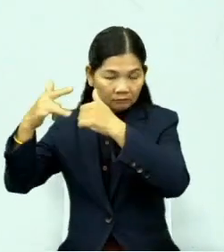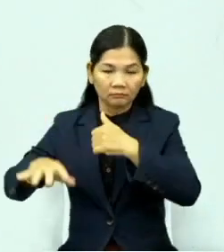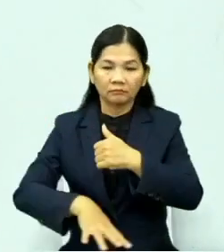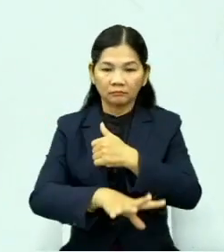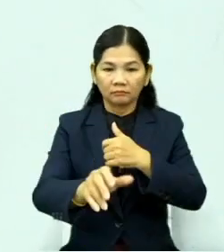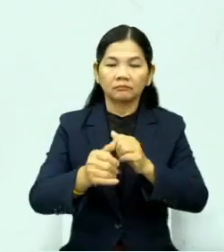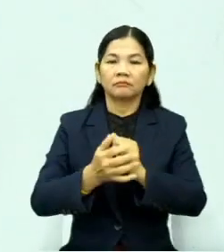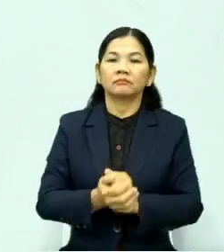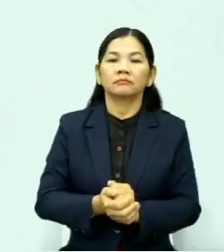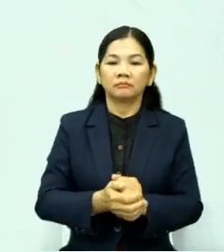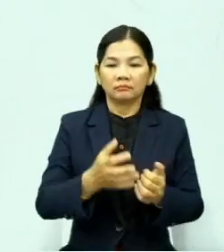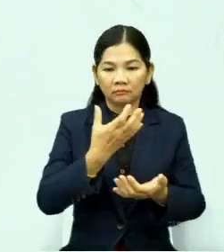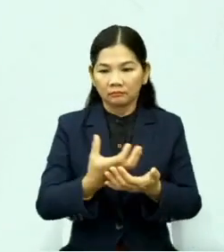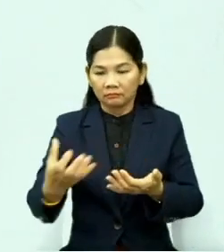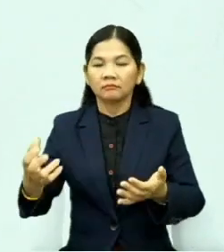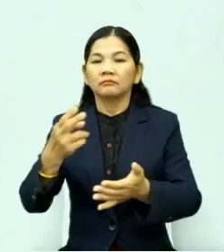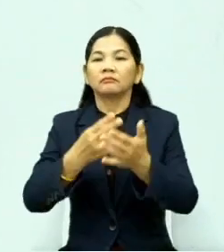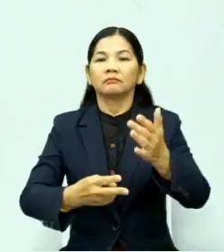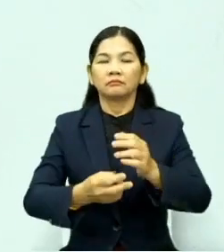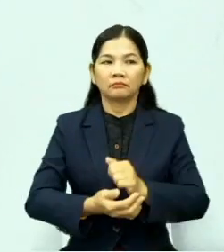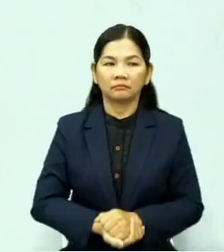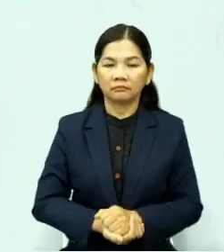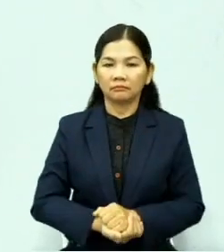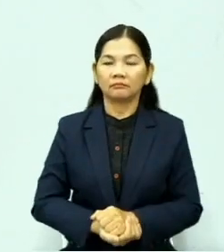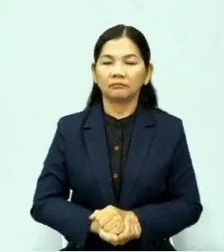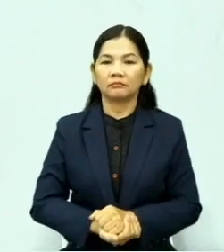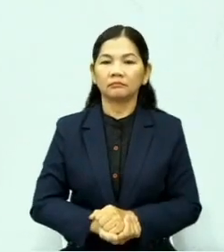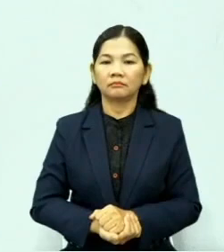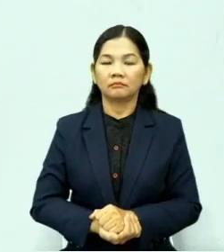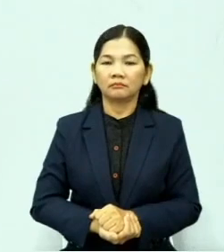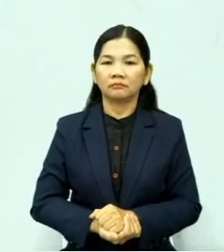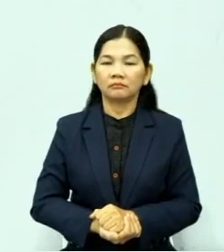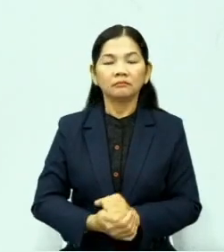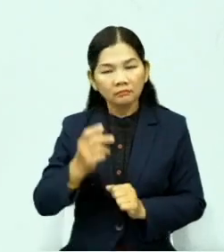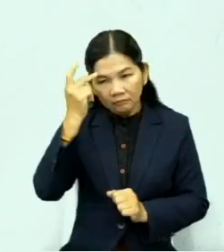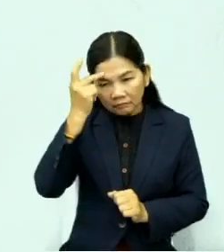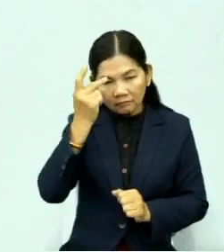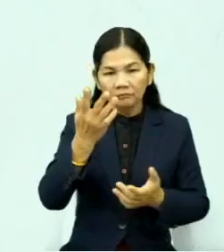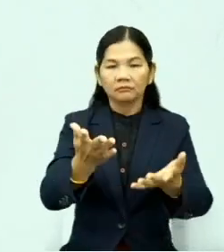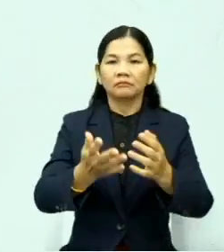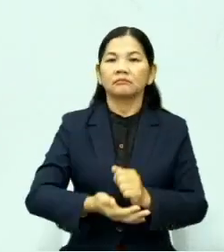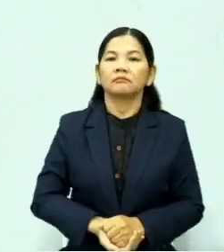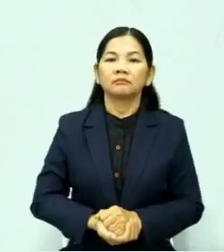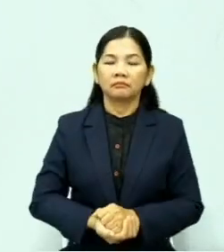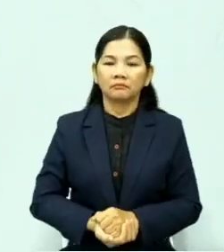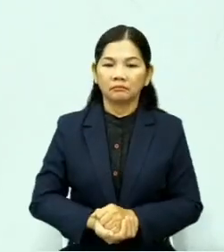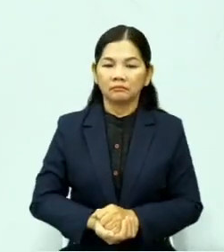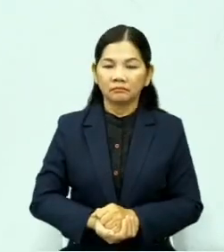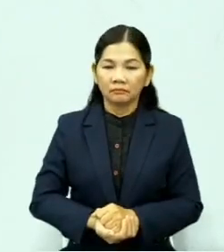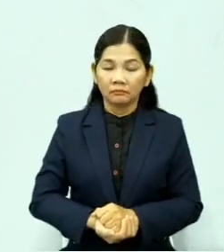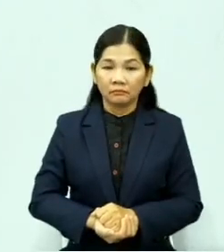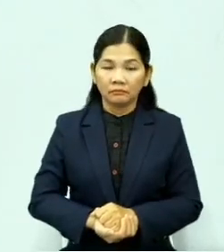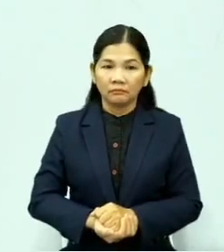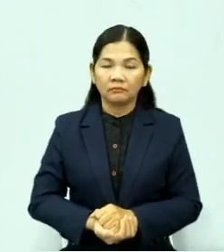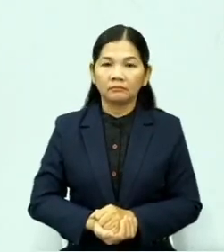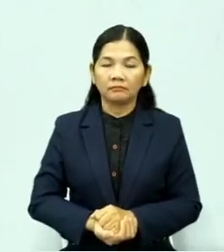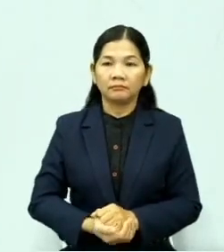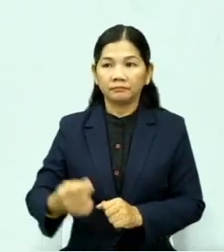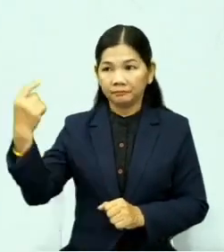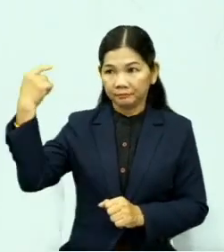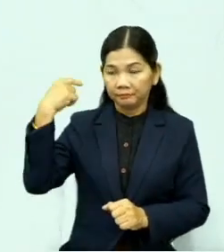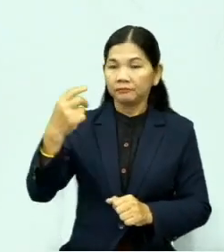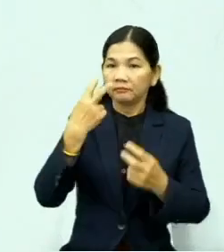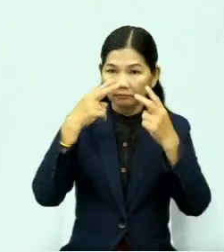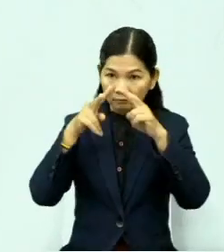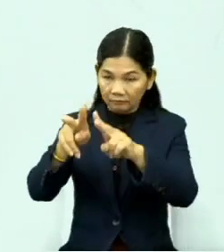ចាតើមានឧបករណ៍អ្វីខ្លះទៅកូនចាអញ្ចឹងកូនគិតទាំងអស់គ្នាមើលចាតាមរយៈពីម្សិលមិញកូនបាន